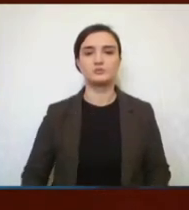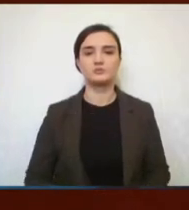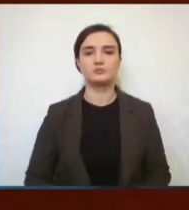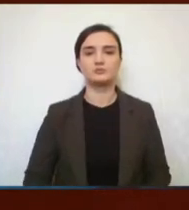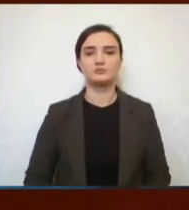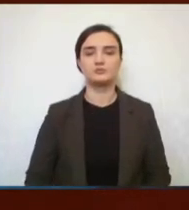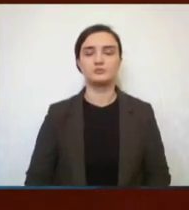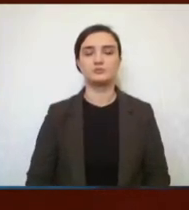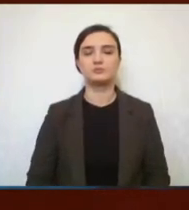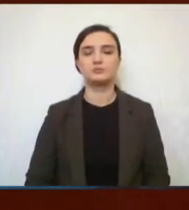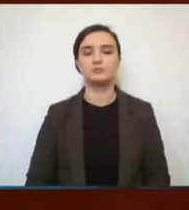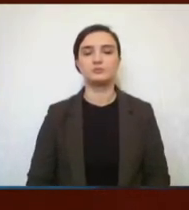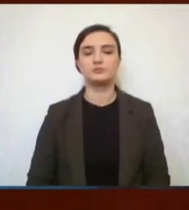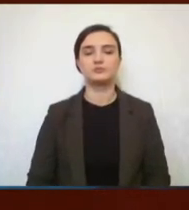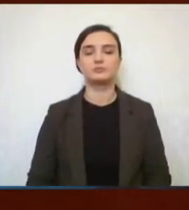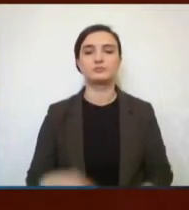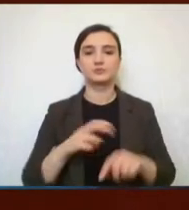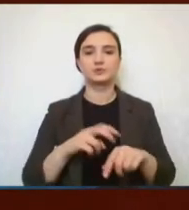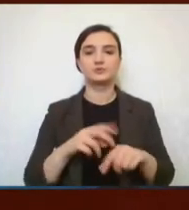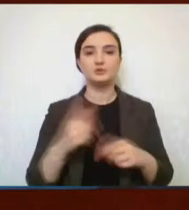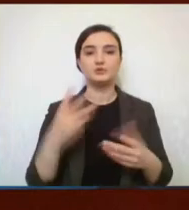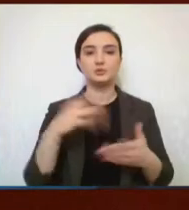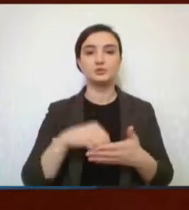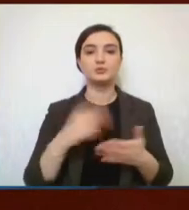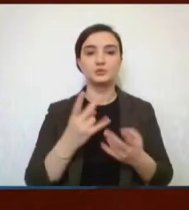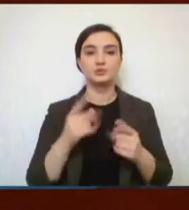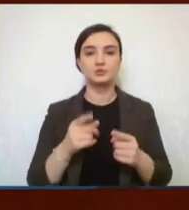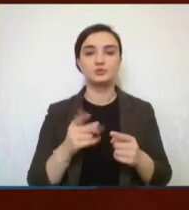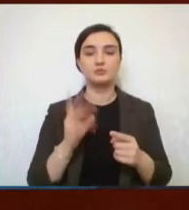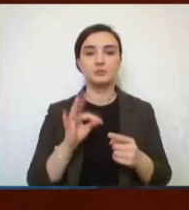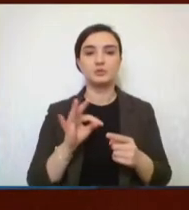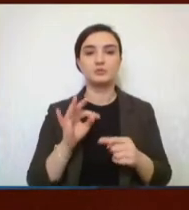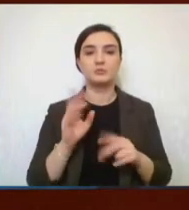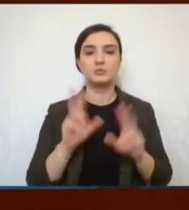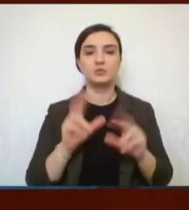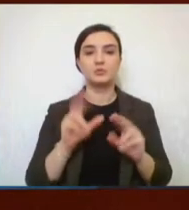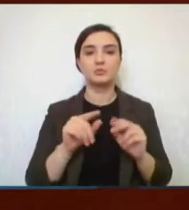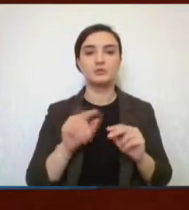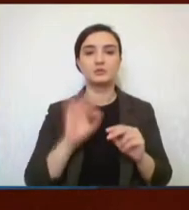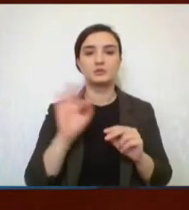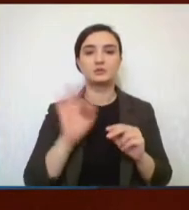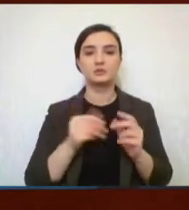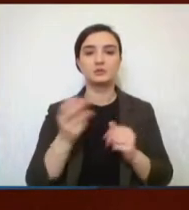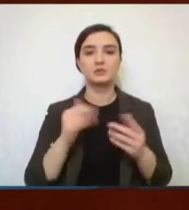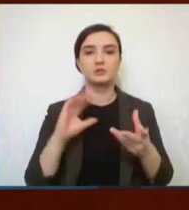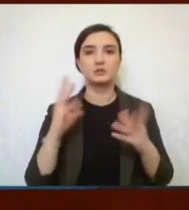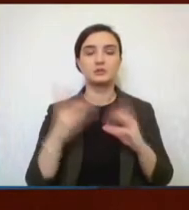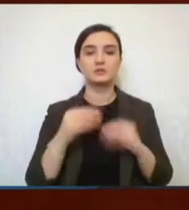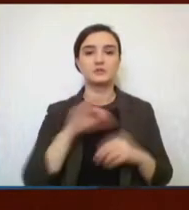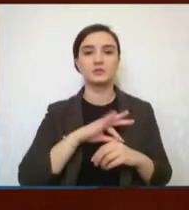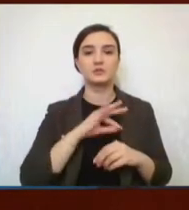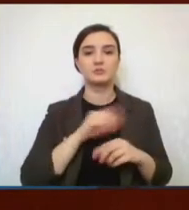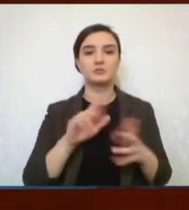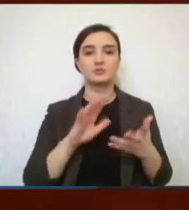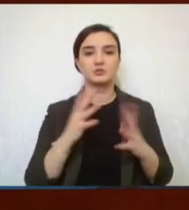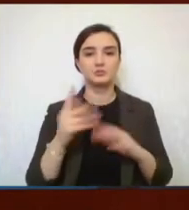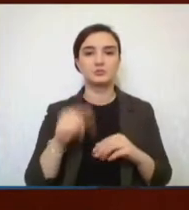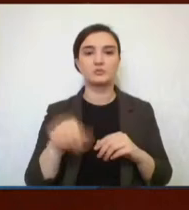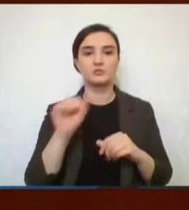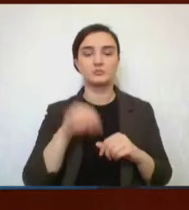ჩართულობა ჭირდება რომ გაარჩიოს, მაგრამ ფაქტობრივად სტატისტიკა ახალ შემთხვევაში ვისარგებლებ შემთხვევით კიდევ გავახსენებ მაყურებელს